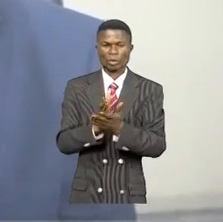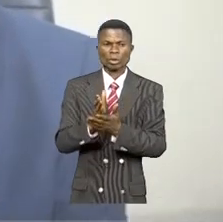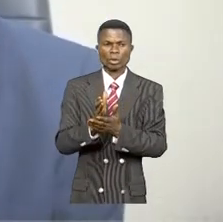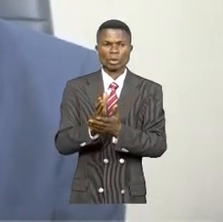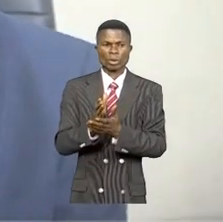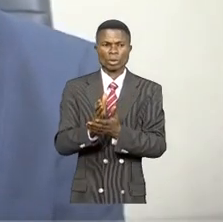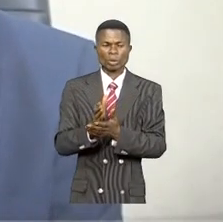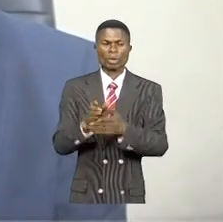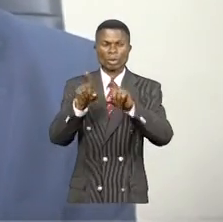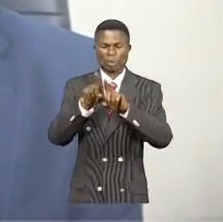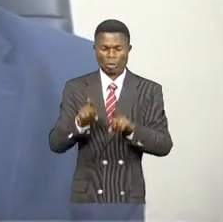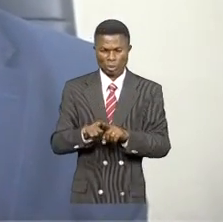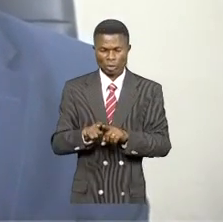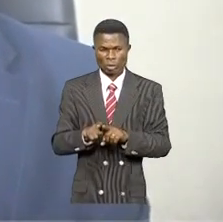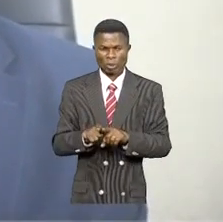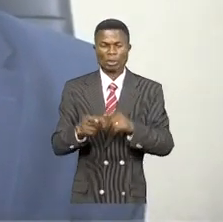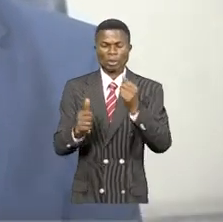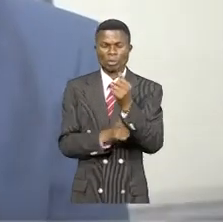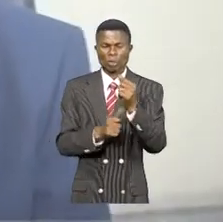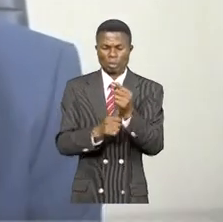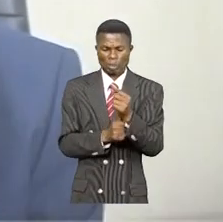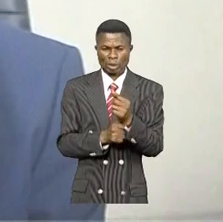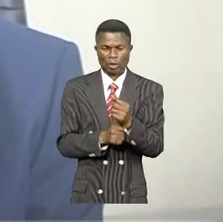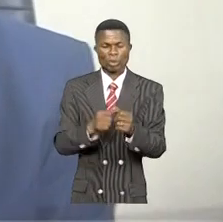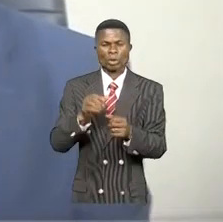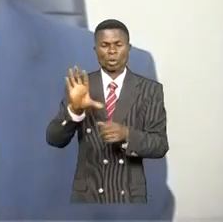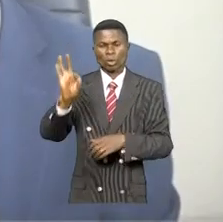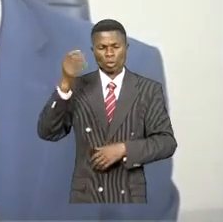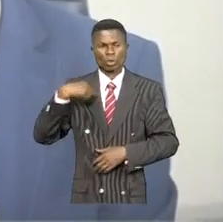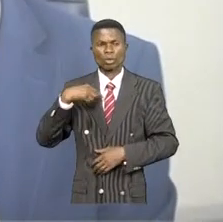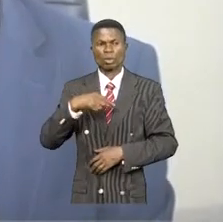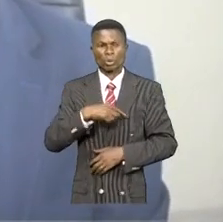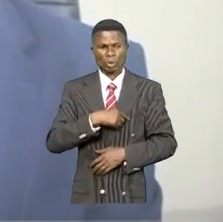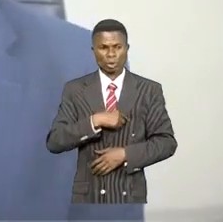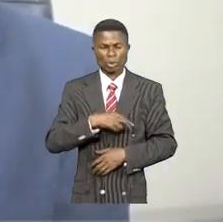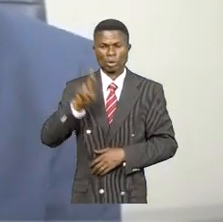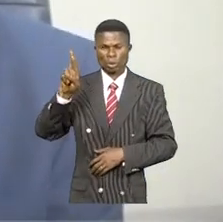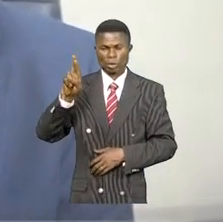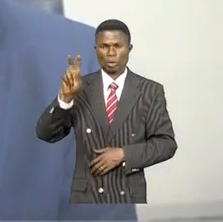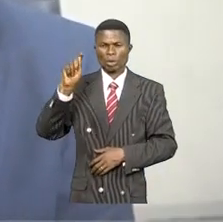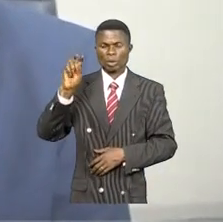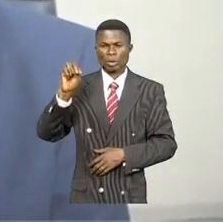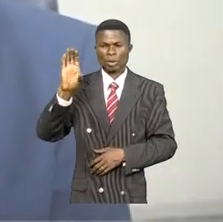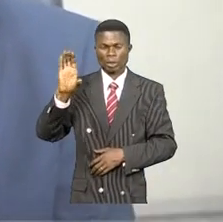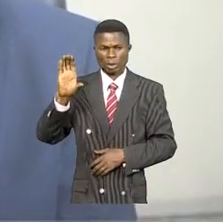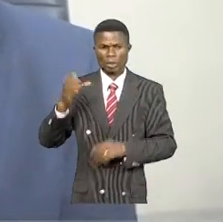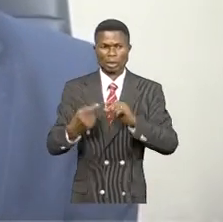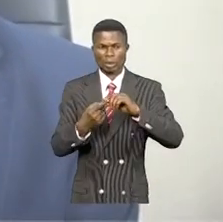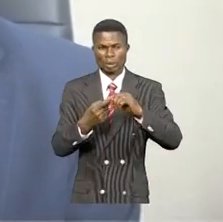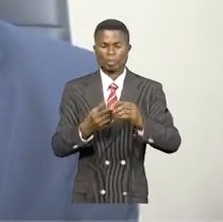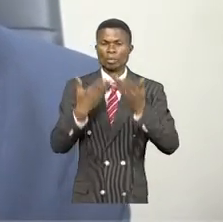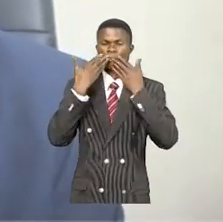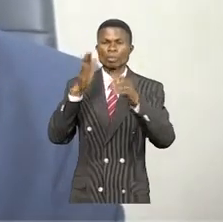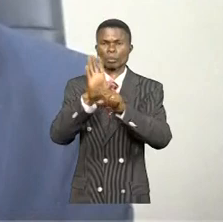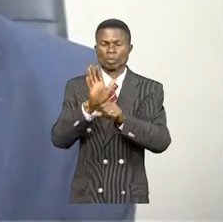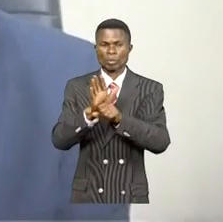Il est également aussi une opportunité pour nous, moi RTC en particulier, de remercier